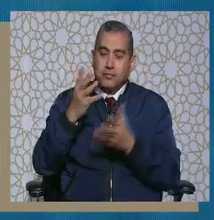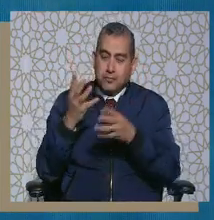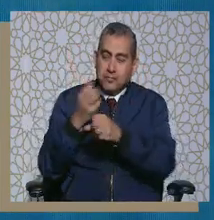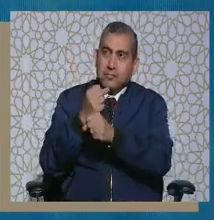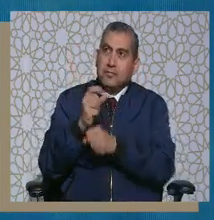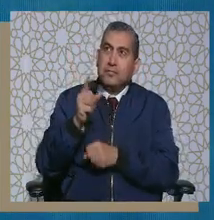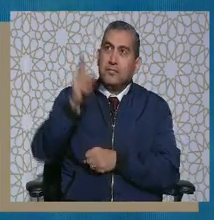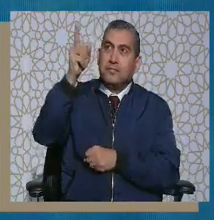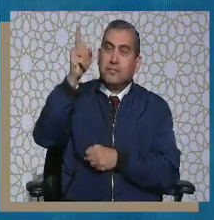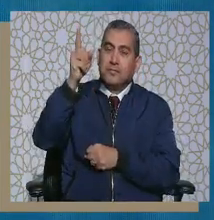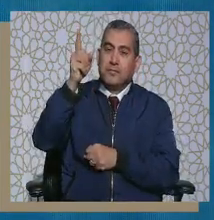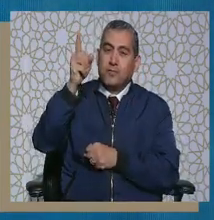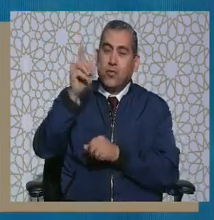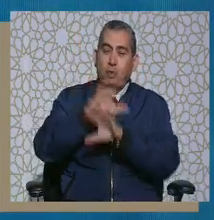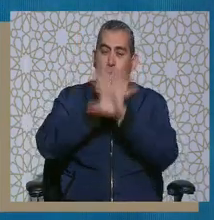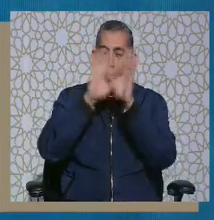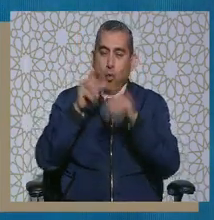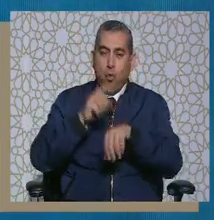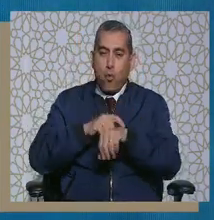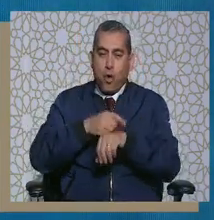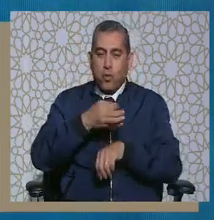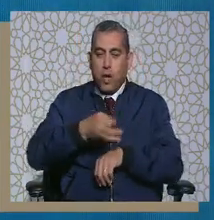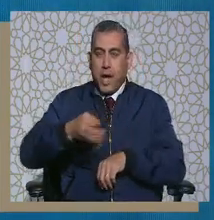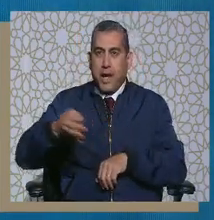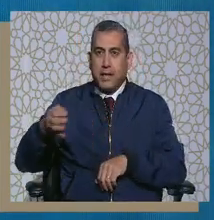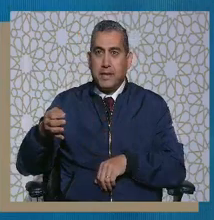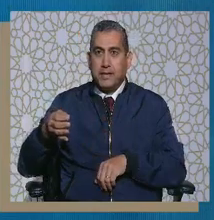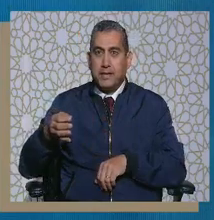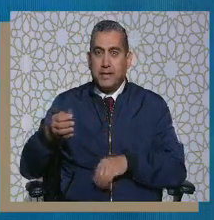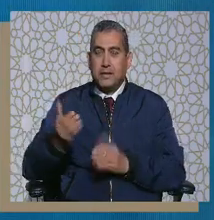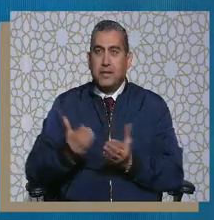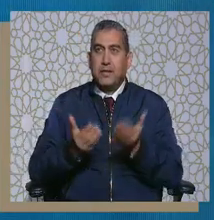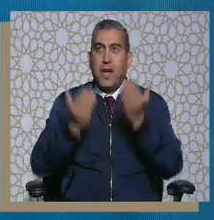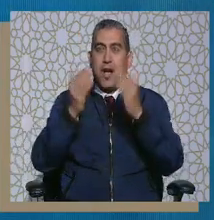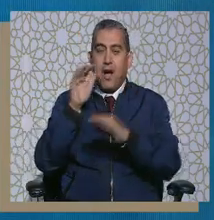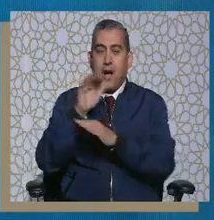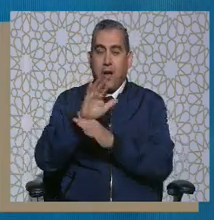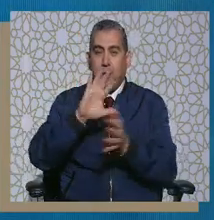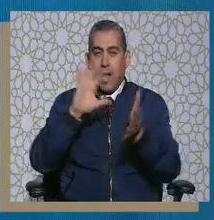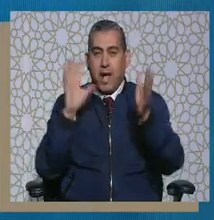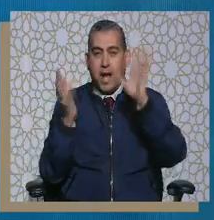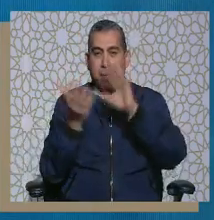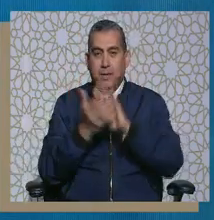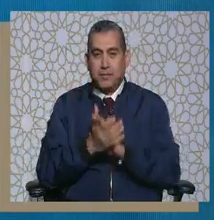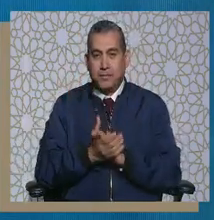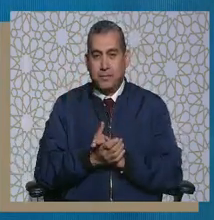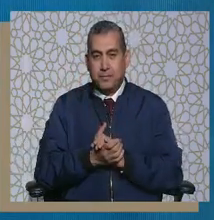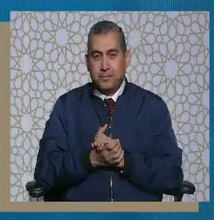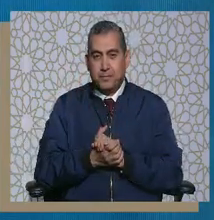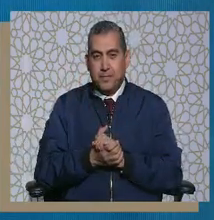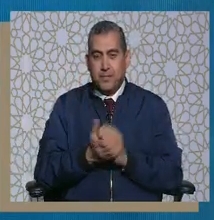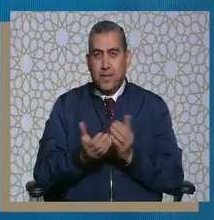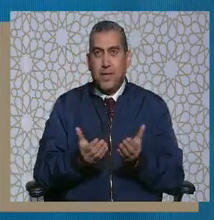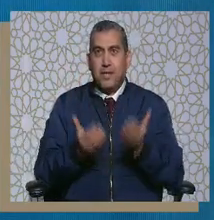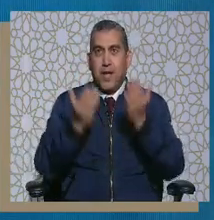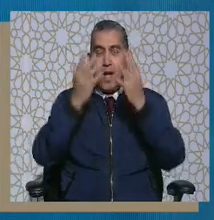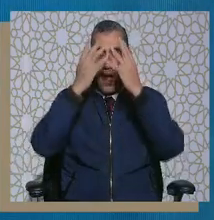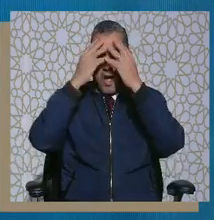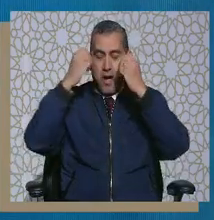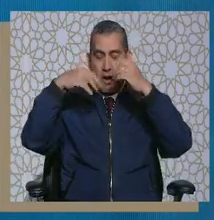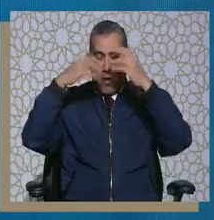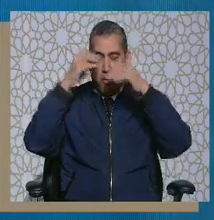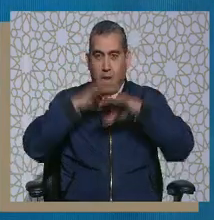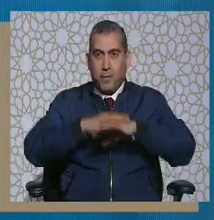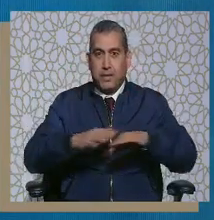بك في كل وقت وحين يا رب العالمين يا اكرم